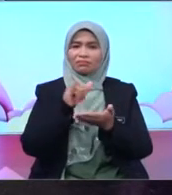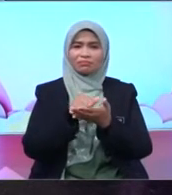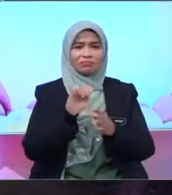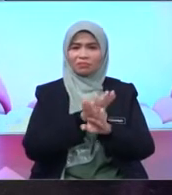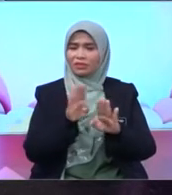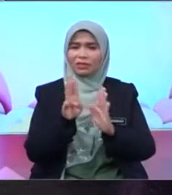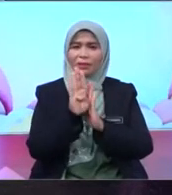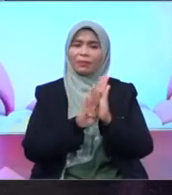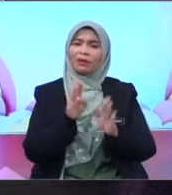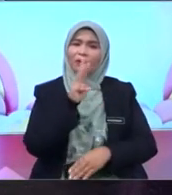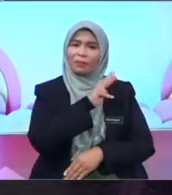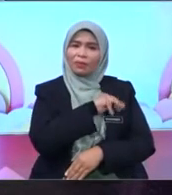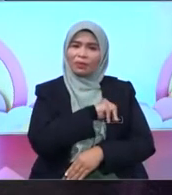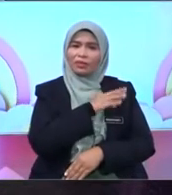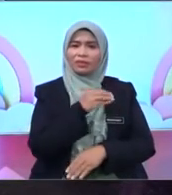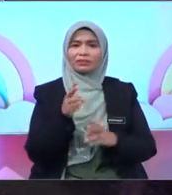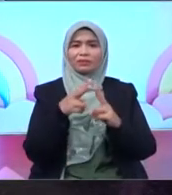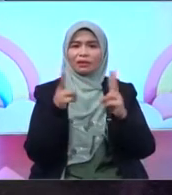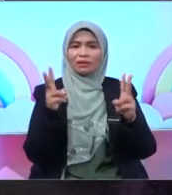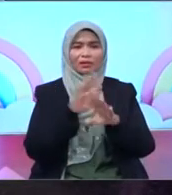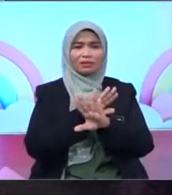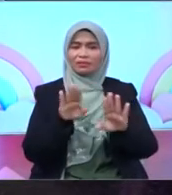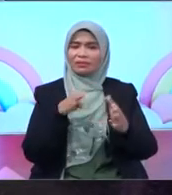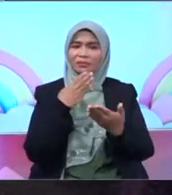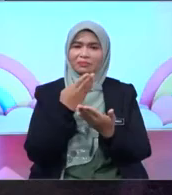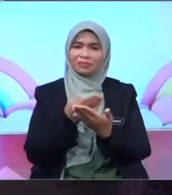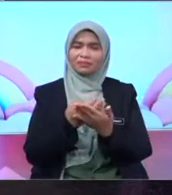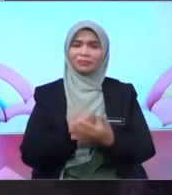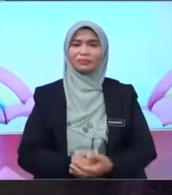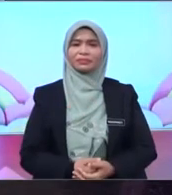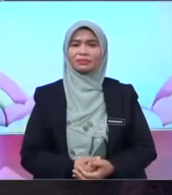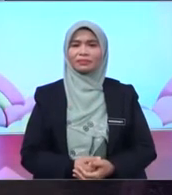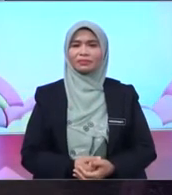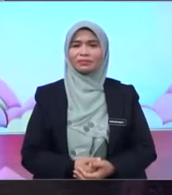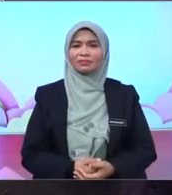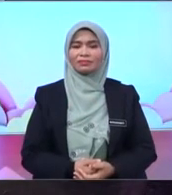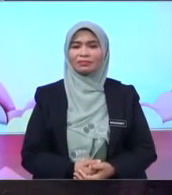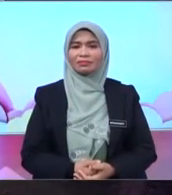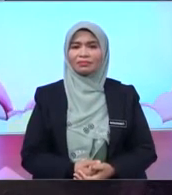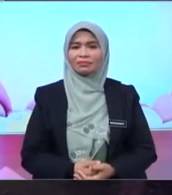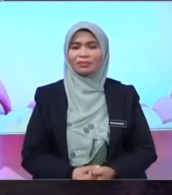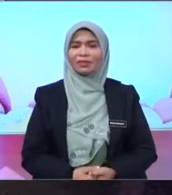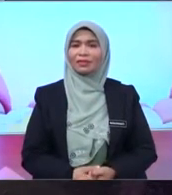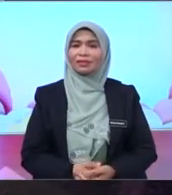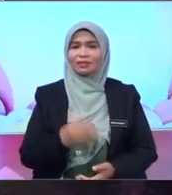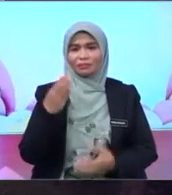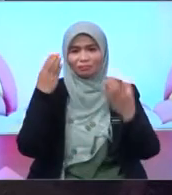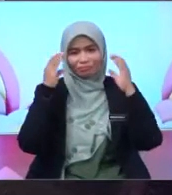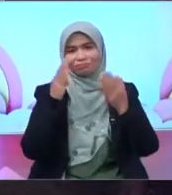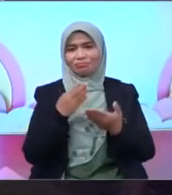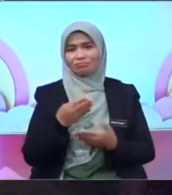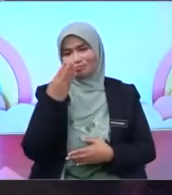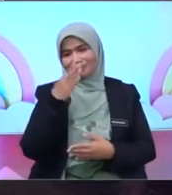molekul dan sangat tidak baiknya Oke aberapa pintas.com Camera360